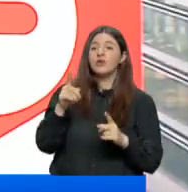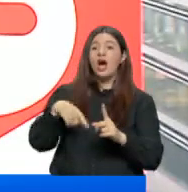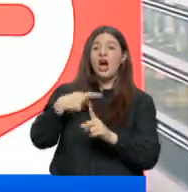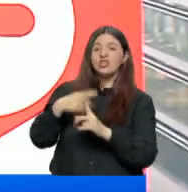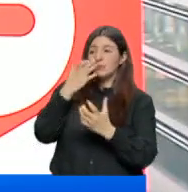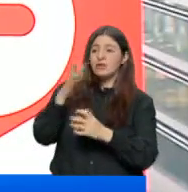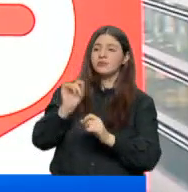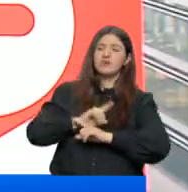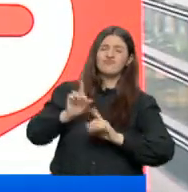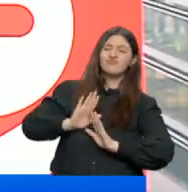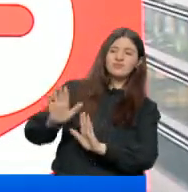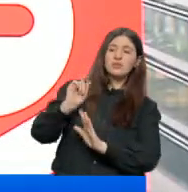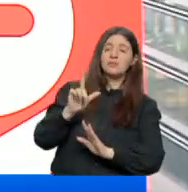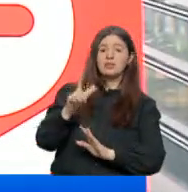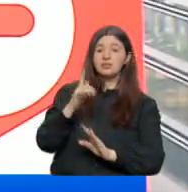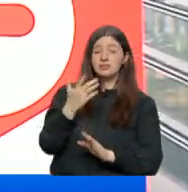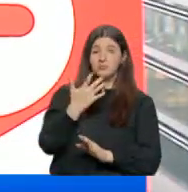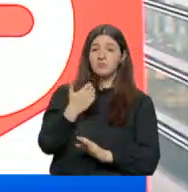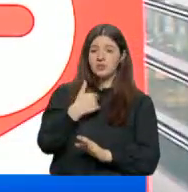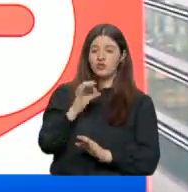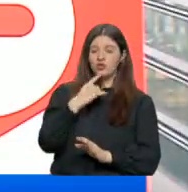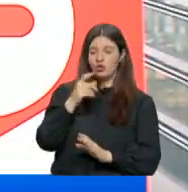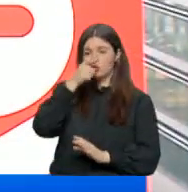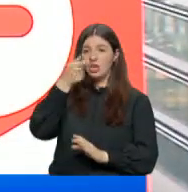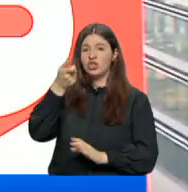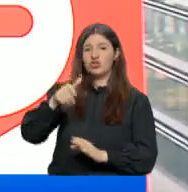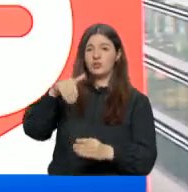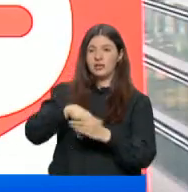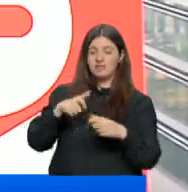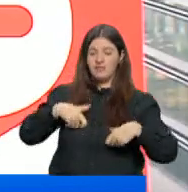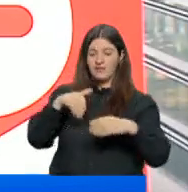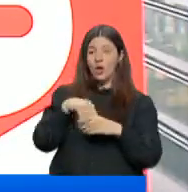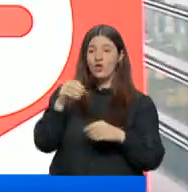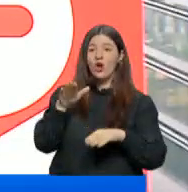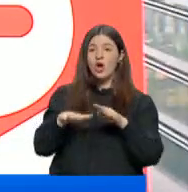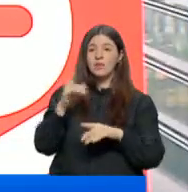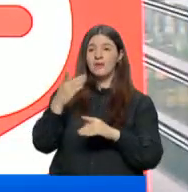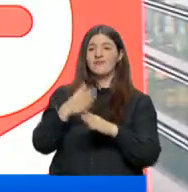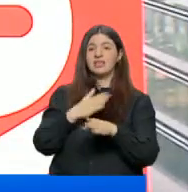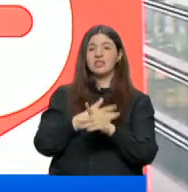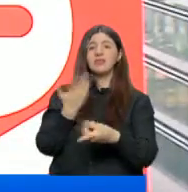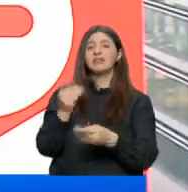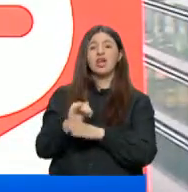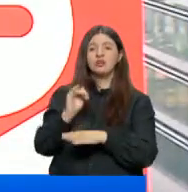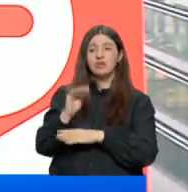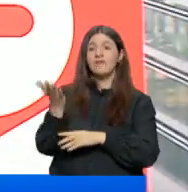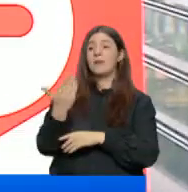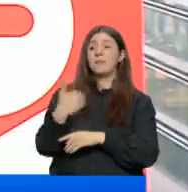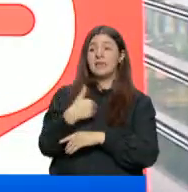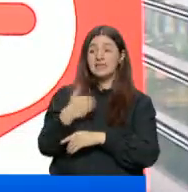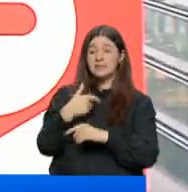tümünü reddetmek lazım. Bizim ilkemiz şu. Biz Türkiye İşçi Partisi milletvekili olarak ortalama bir yurttaşımız nasıl yaşıyorsa ya da